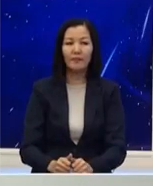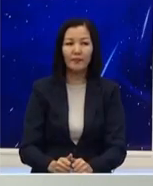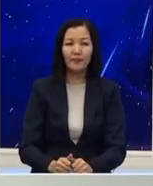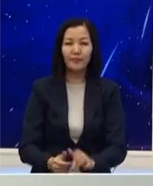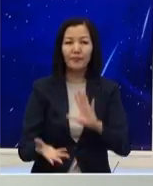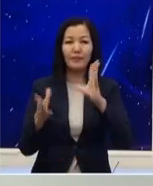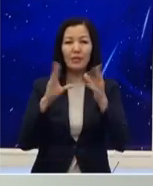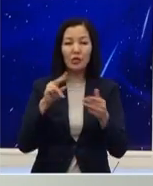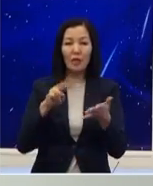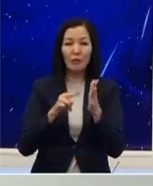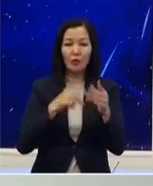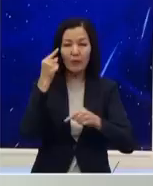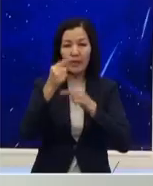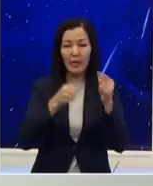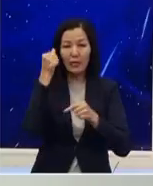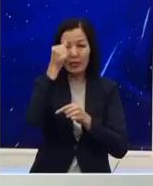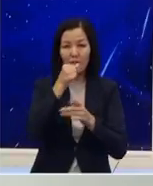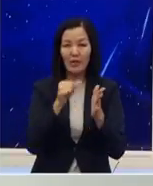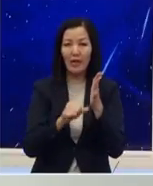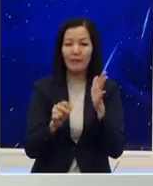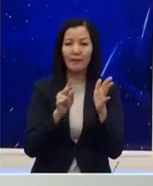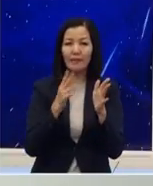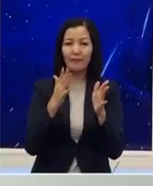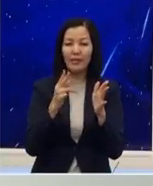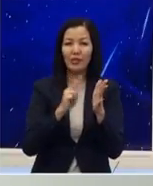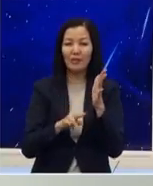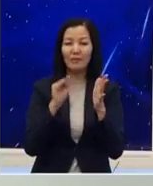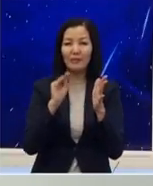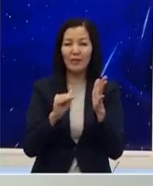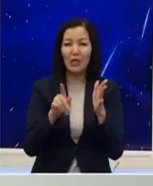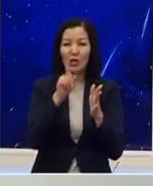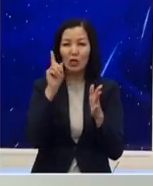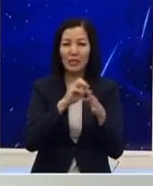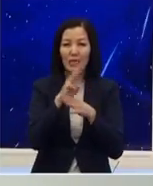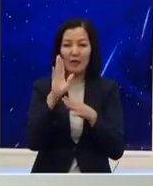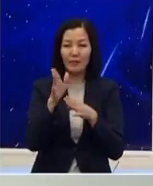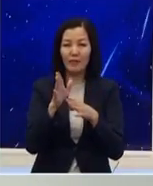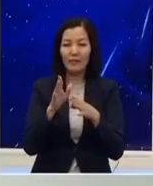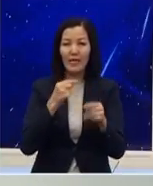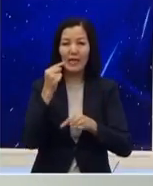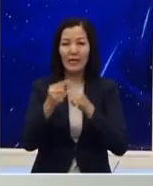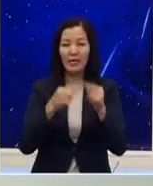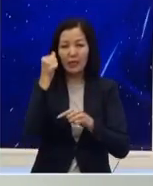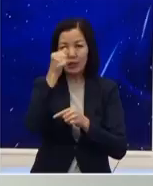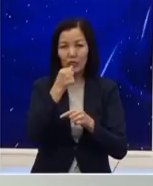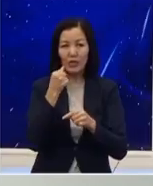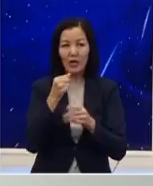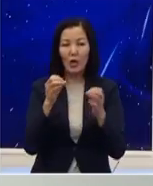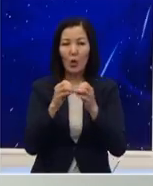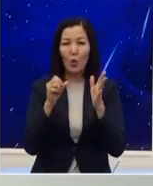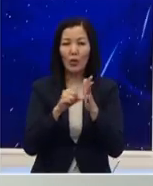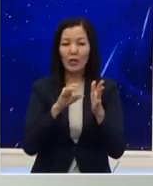Жалпы жоспар бойынша біз келесі жылы 65-70 мың жасты қамтимыз деп ойлап отырмыз. Келесі жылға біз жаңа